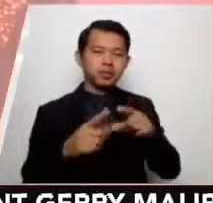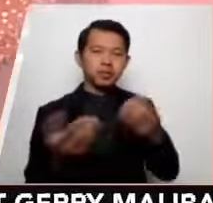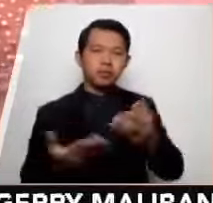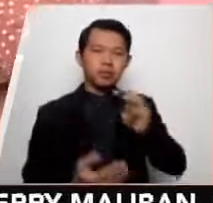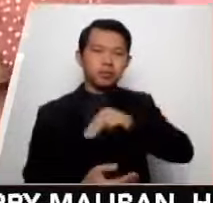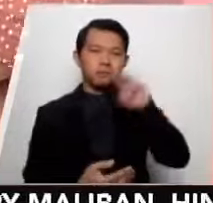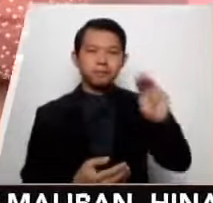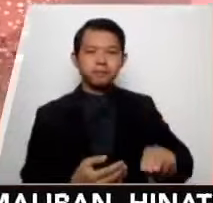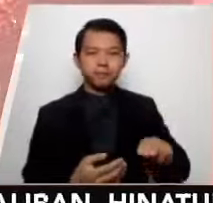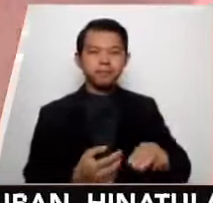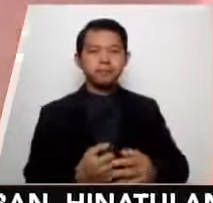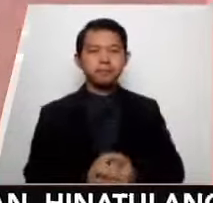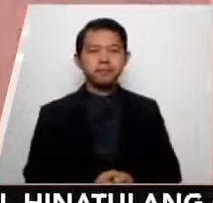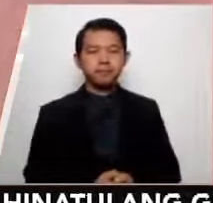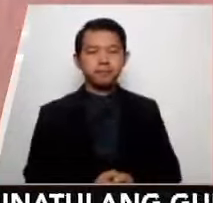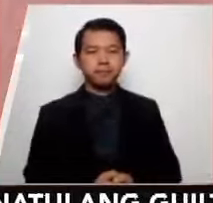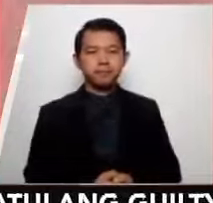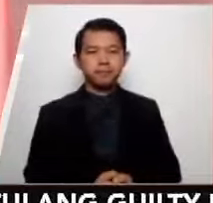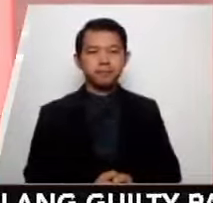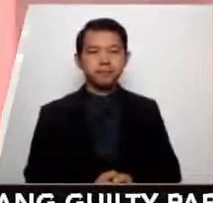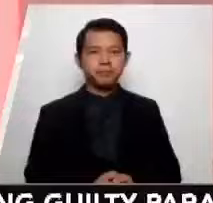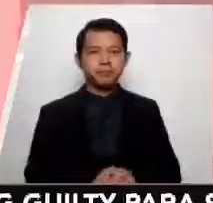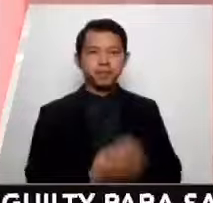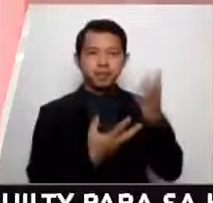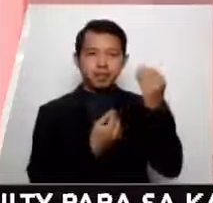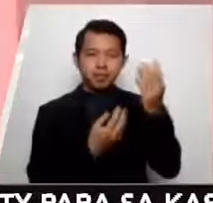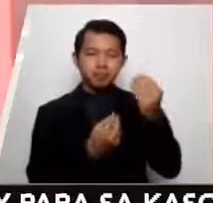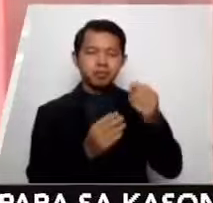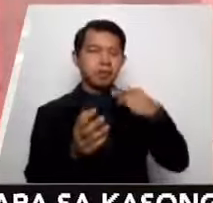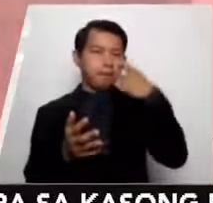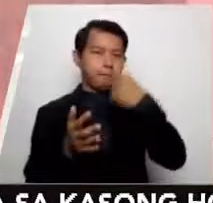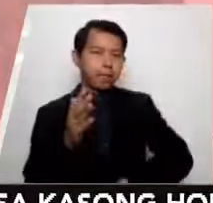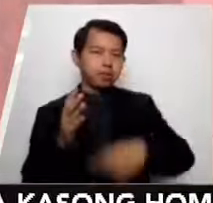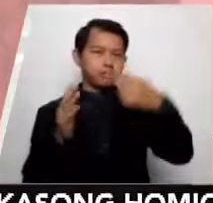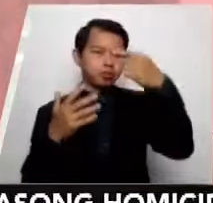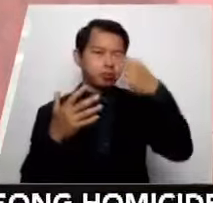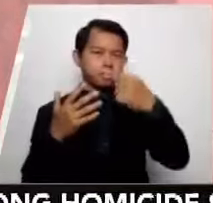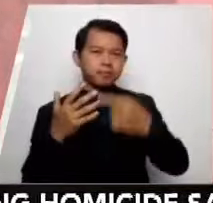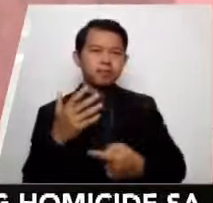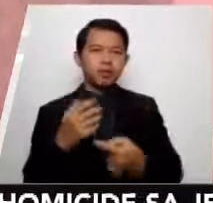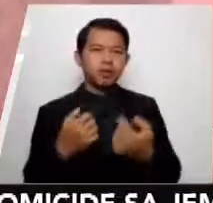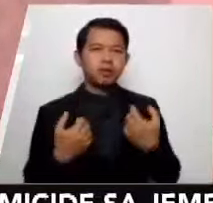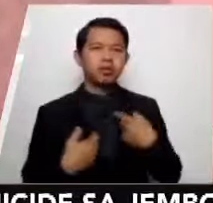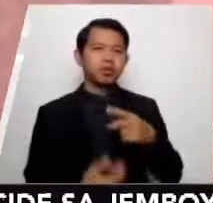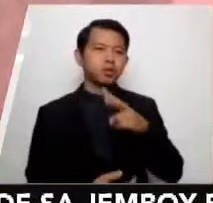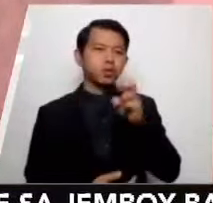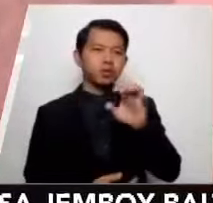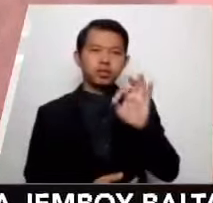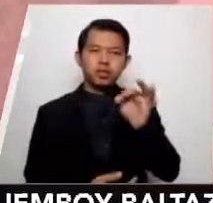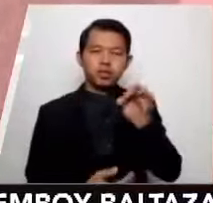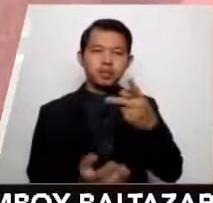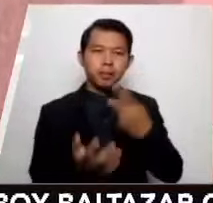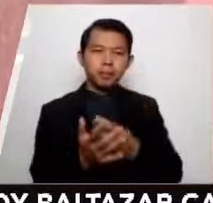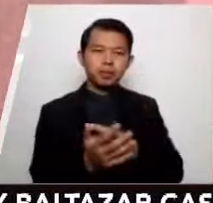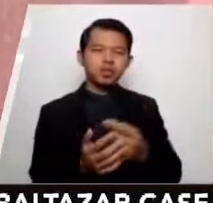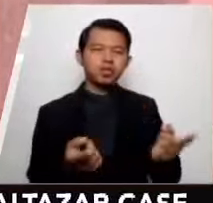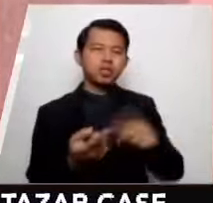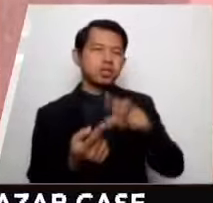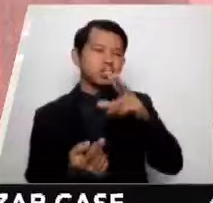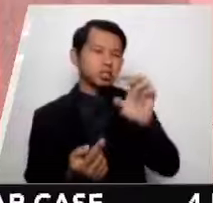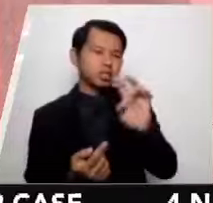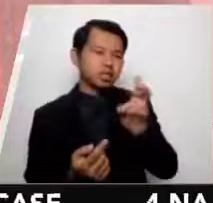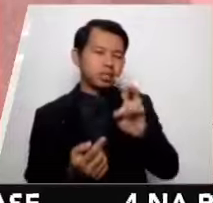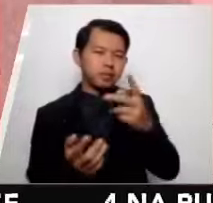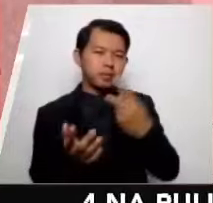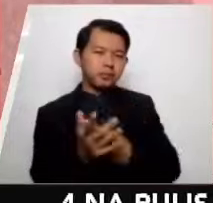Base sa latest price monitoring ng Department of Agriculture, nasa 290 pesos hanggang 370 pesos ang kada